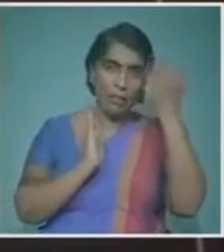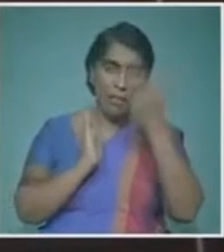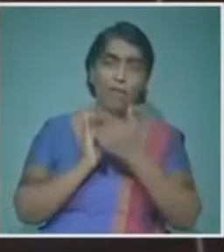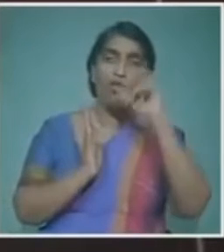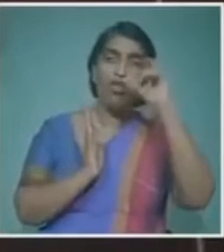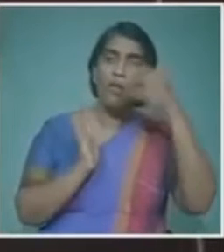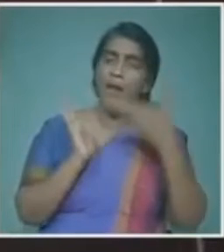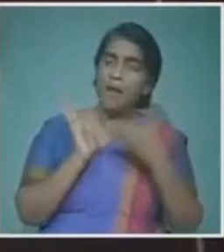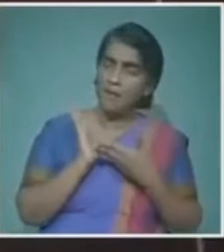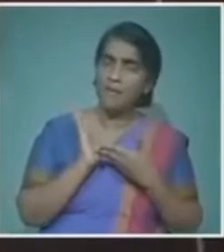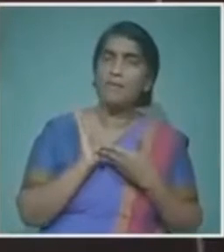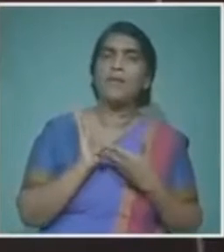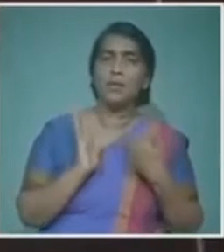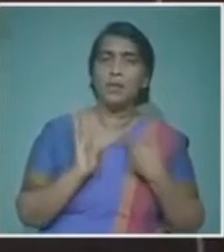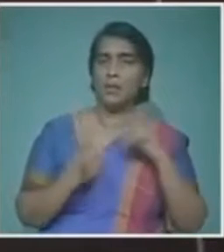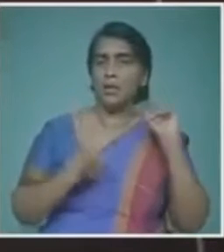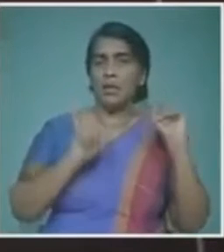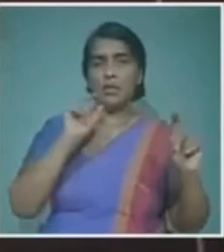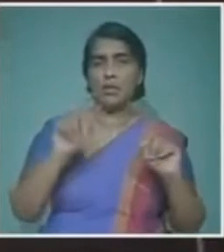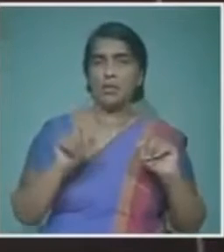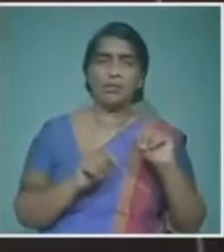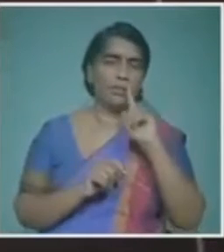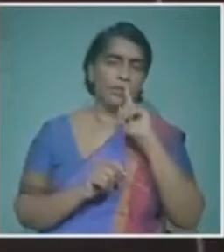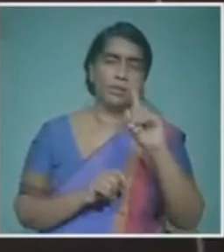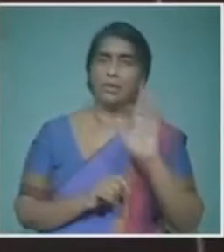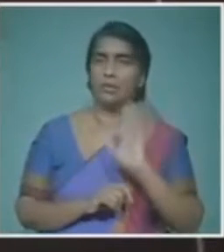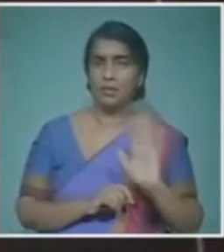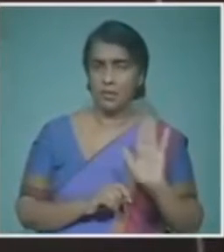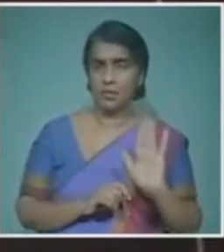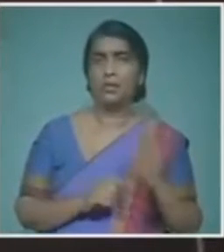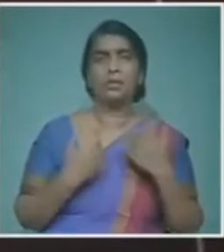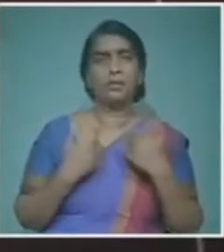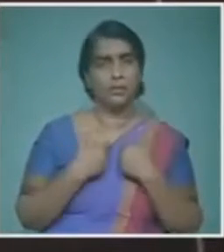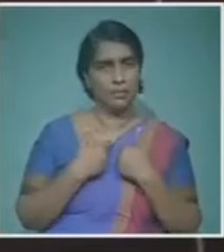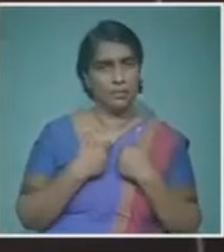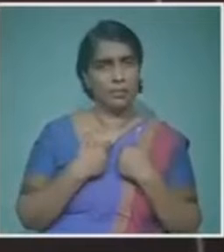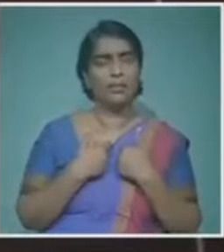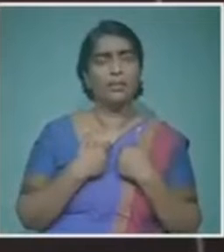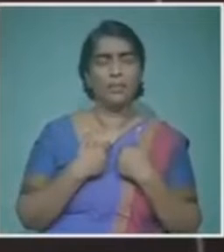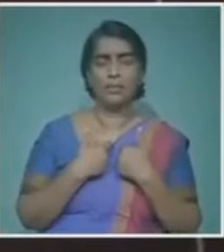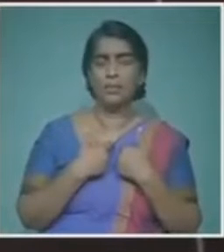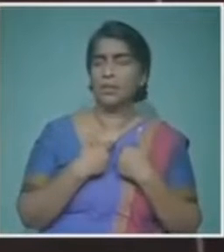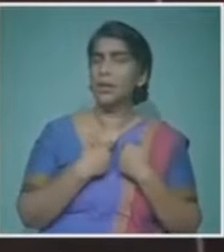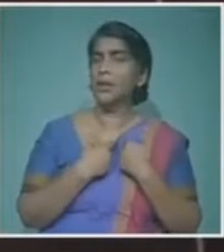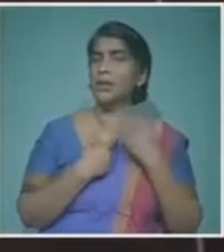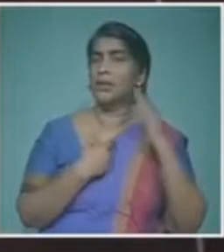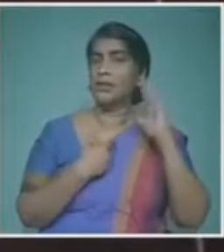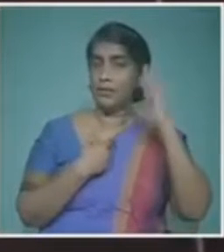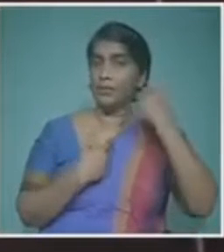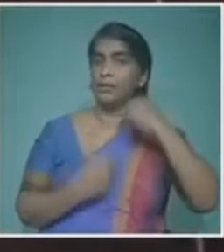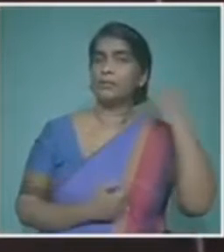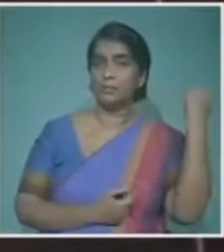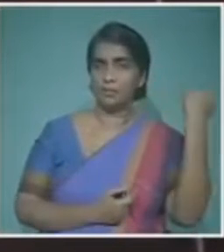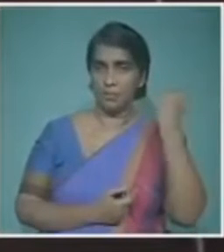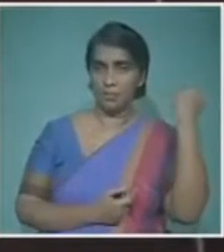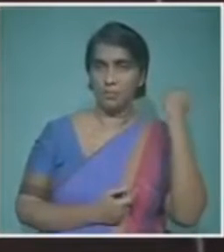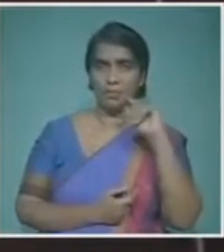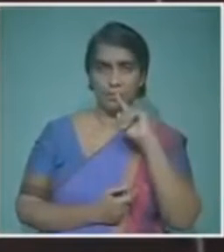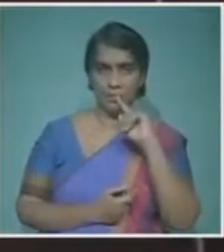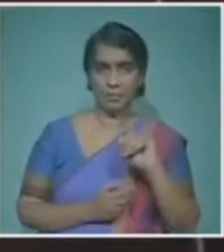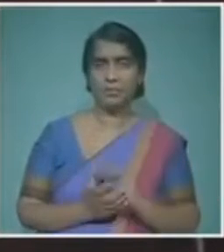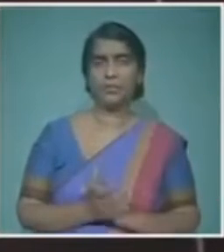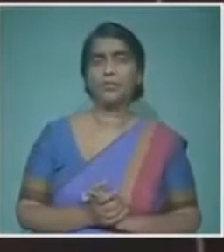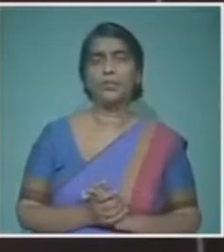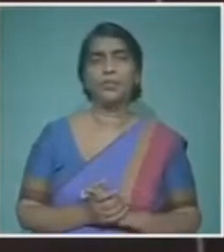குறிப்பிட்டு சொல்ல விரும்பல. ஒரு சுவாரஸ்யமான விஷயம் நான் இன்னைக்கு சொல்றேன். இன்னைக்கு கொழும்புல இருக்க சில முக்கியமான தொழிலதிபர்களை